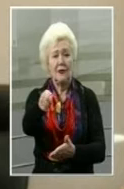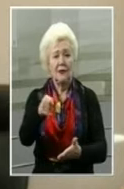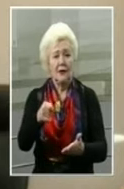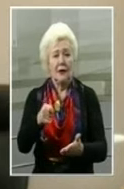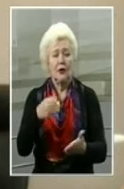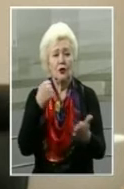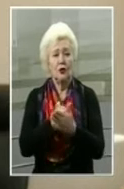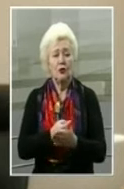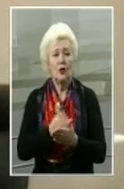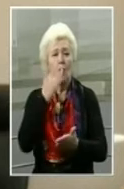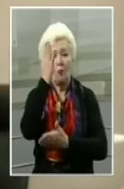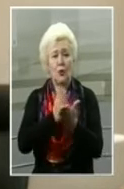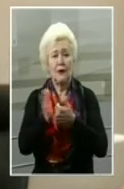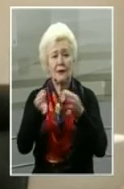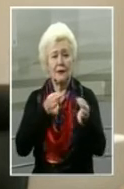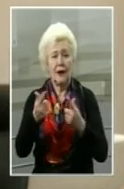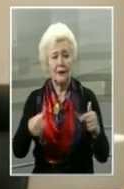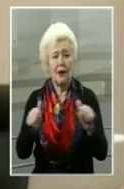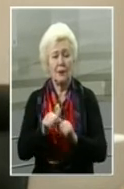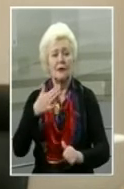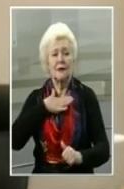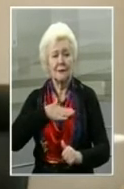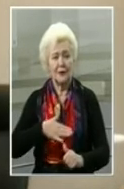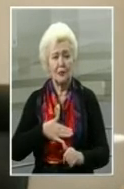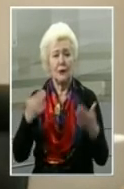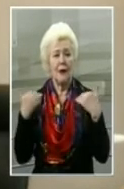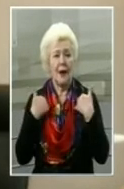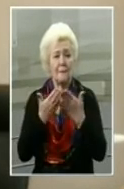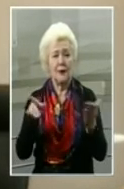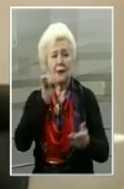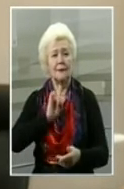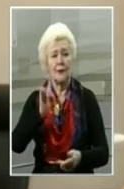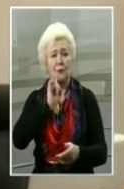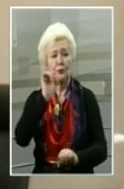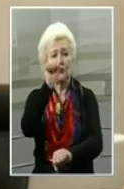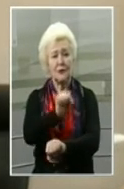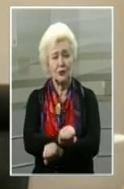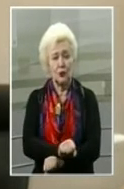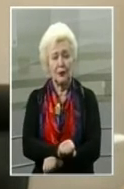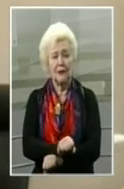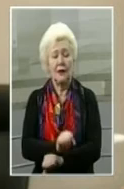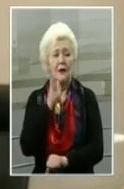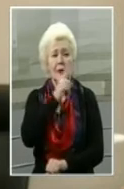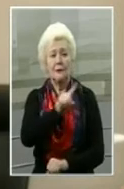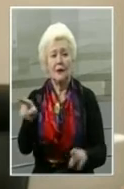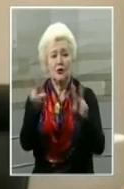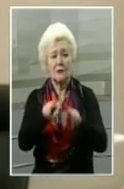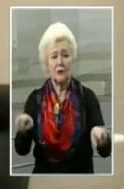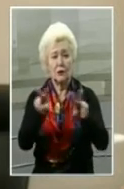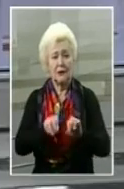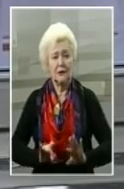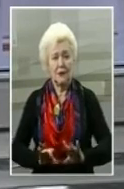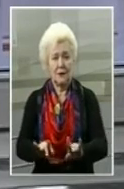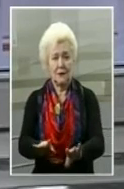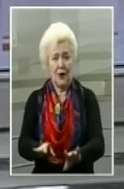заяву до політради партії. І політрада задовольнила моє тимчасове призупинення на час розслідування справи.